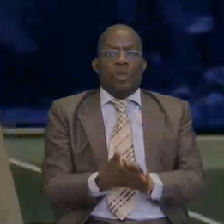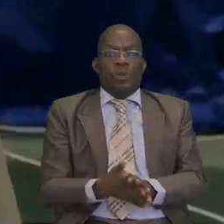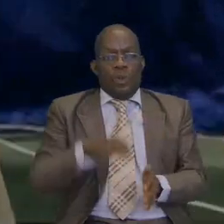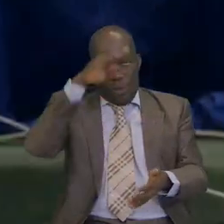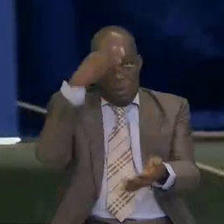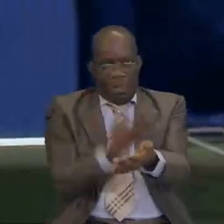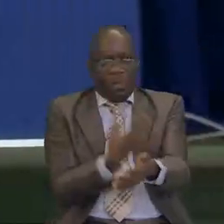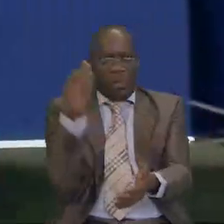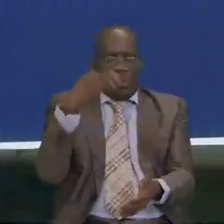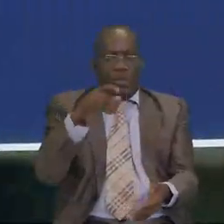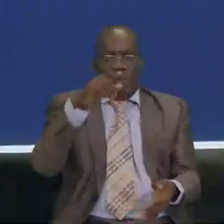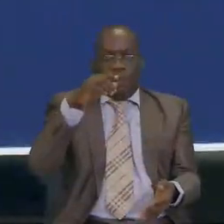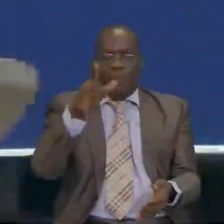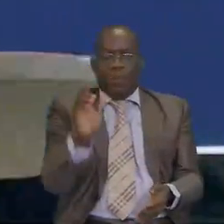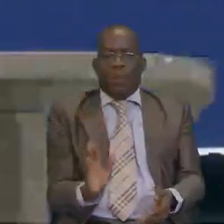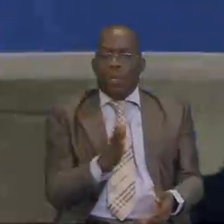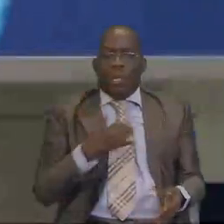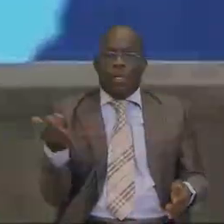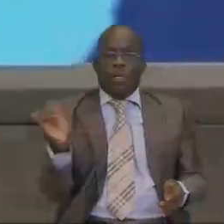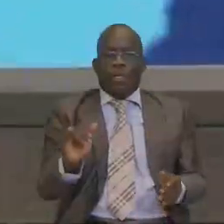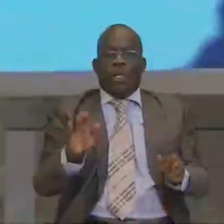le reçoivent.